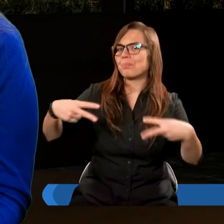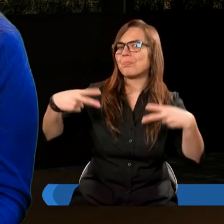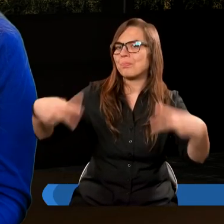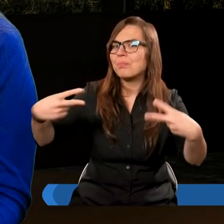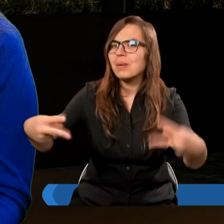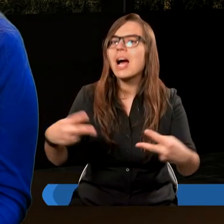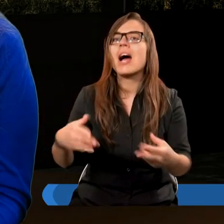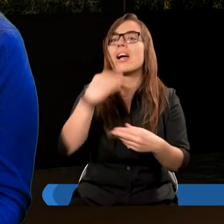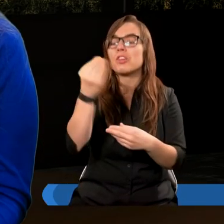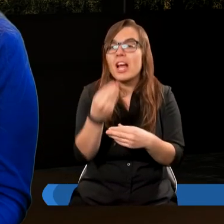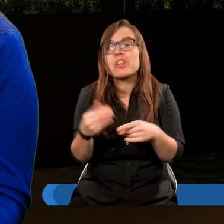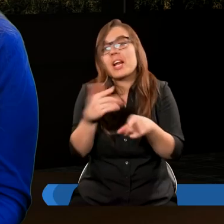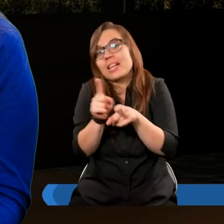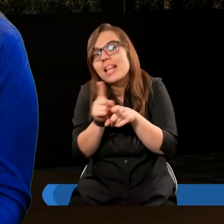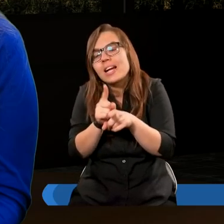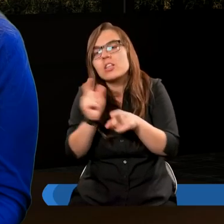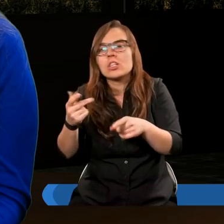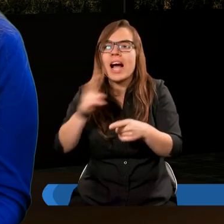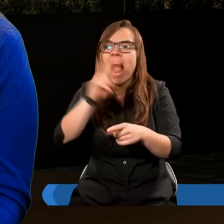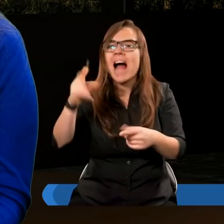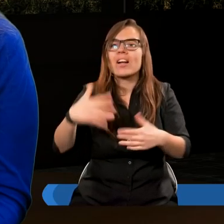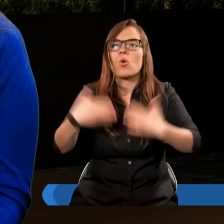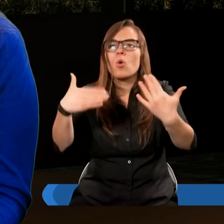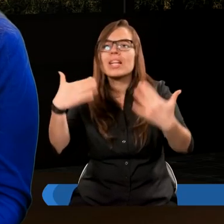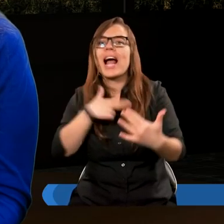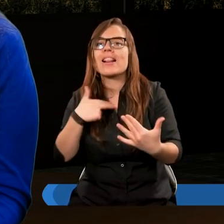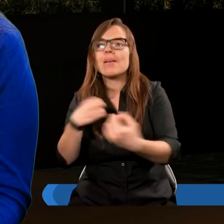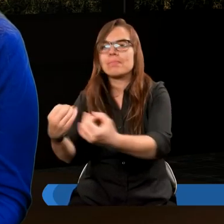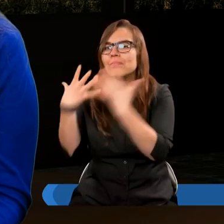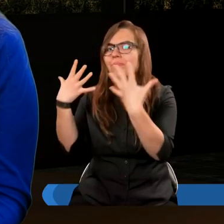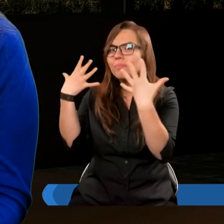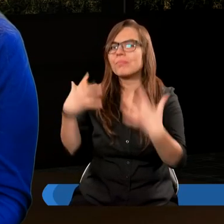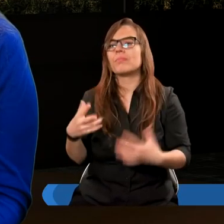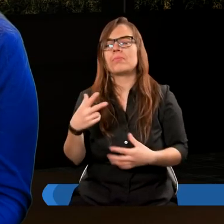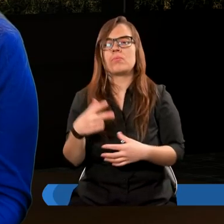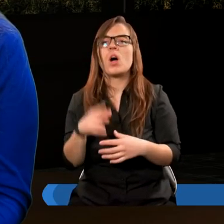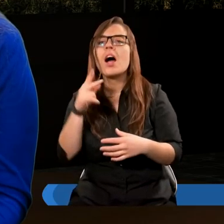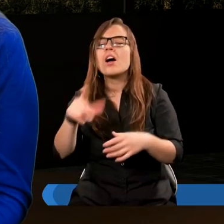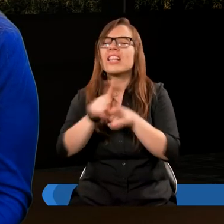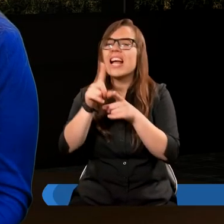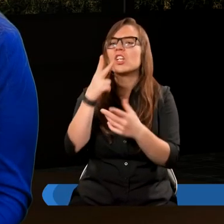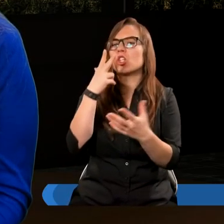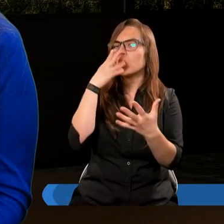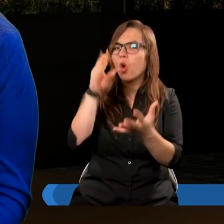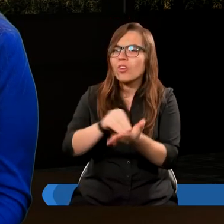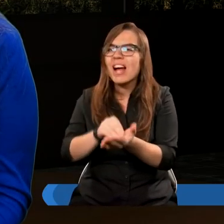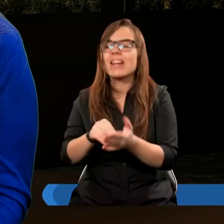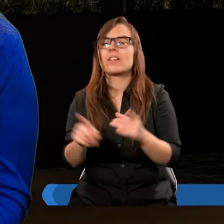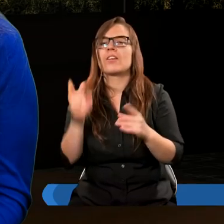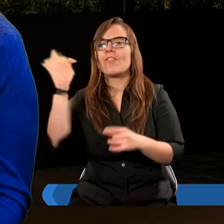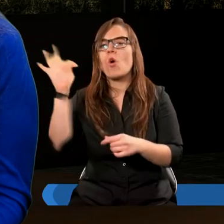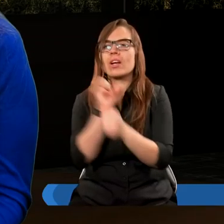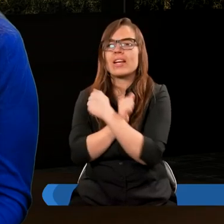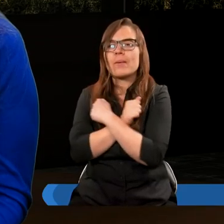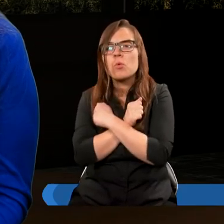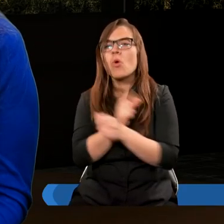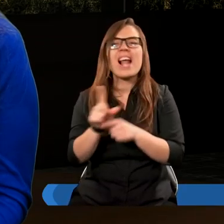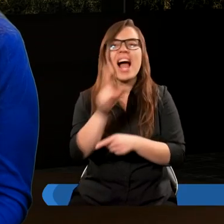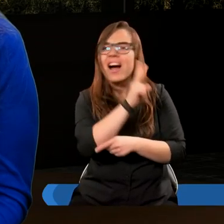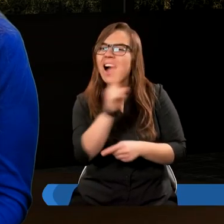a także za te, które jeszcze każdego dnia nam objawiasz. I prosimy Panie o takie doświadczenie spotkania Twojej miłości dla